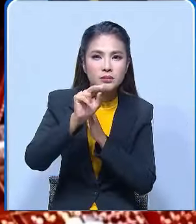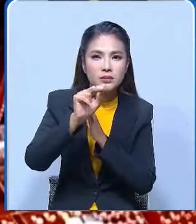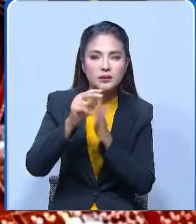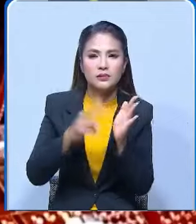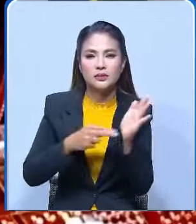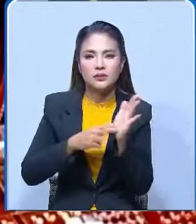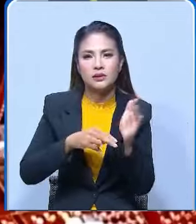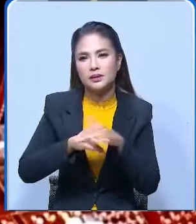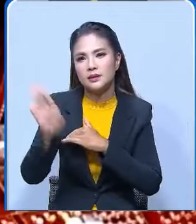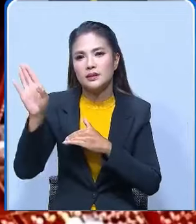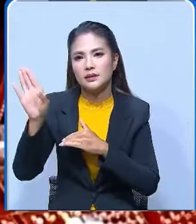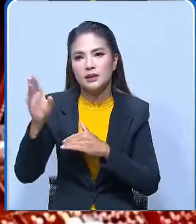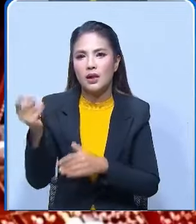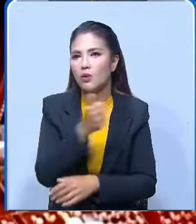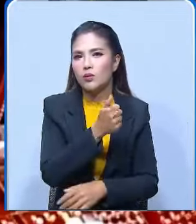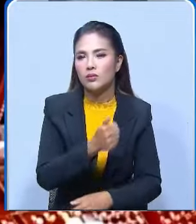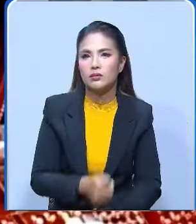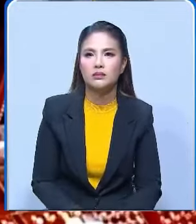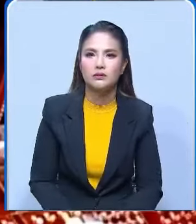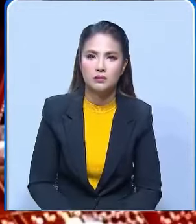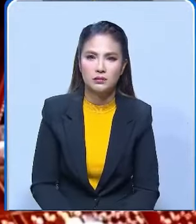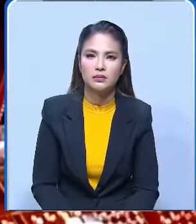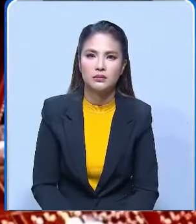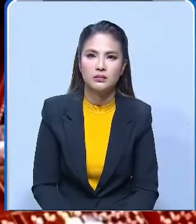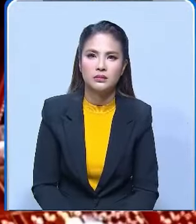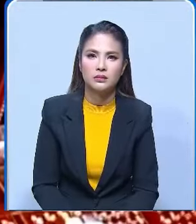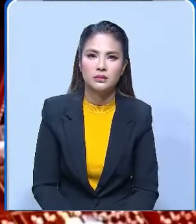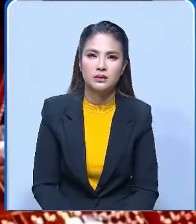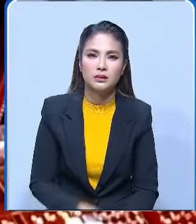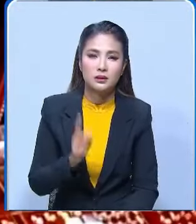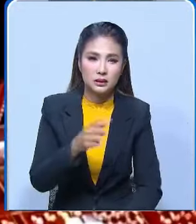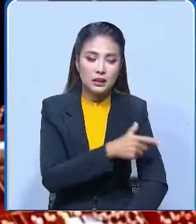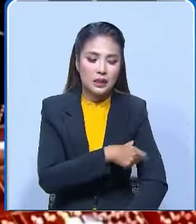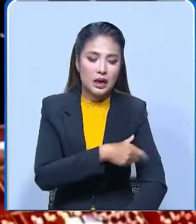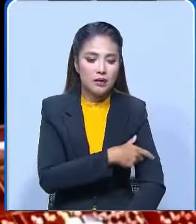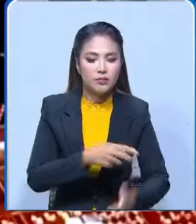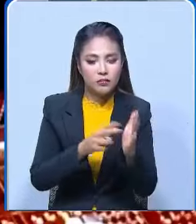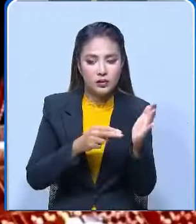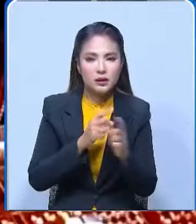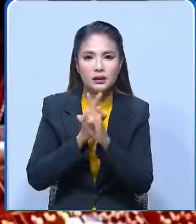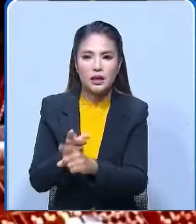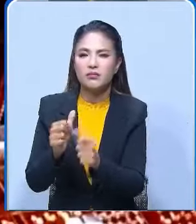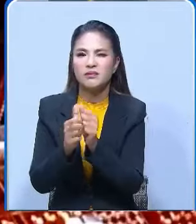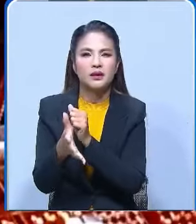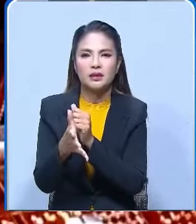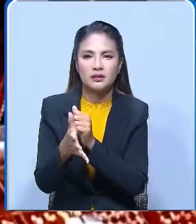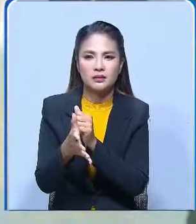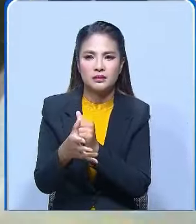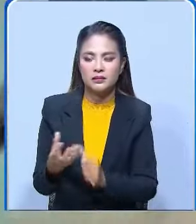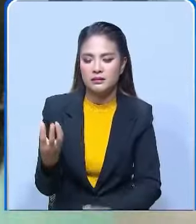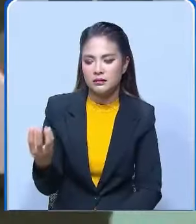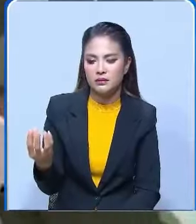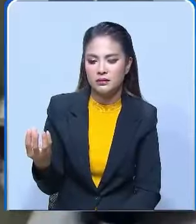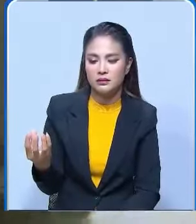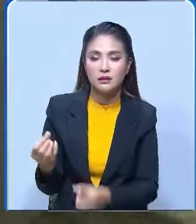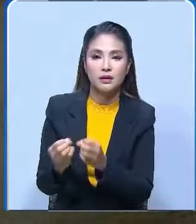จากร้านอย่างรวดเร็วเลยค่ะถึงแม้ว่าร.ป.ภ.ห้างจะวิ่งตามแต่ก็ไม่ทันนะคุณผู้ชม ส่วนแท่งระเบิดต้องสงสัยเนี่ยนะคะ